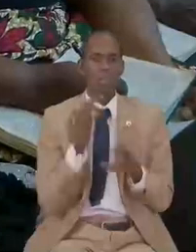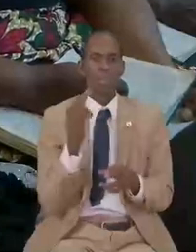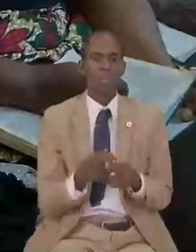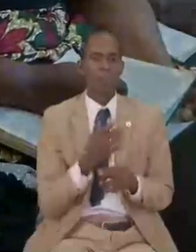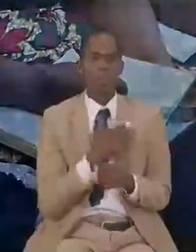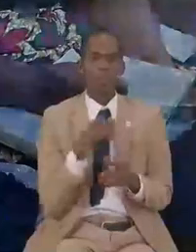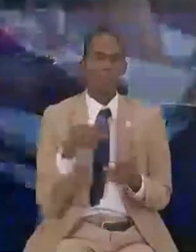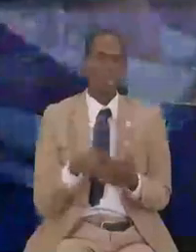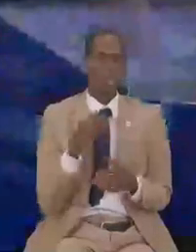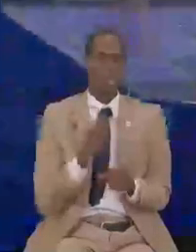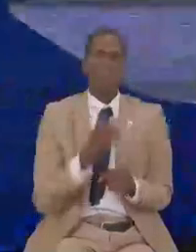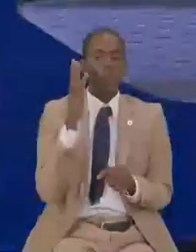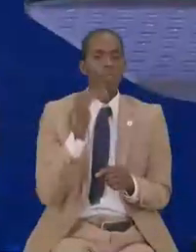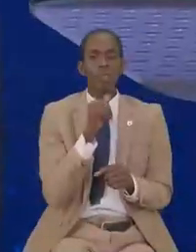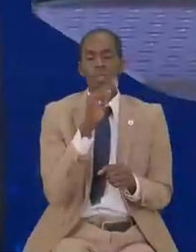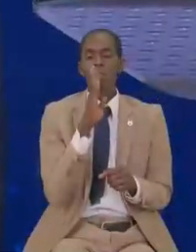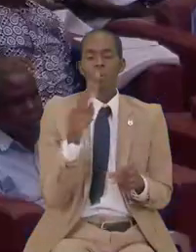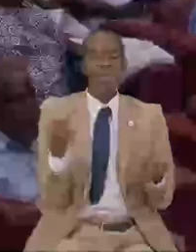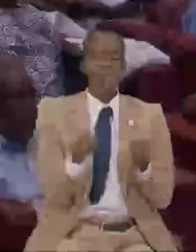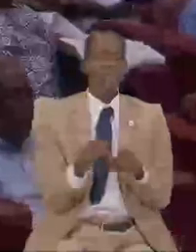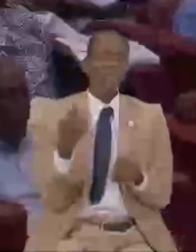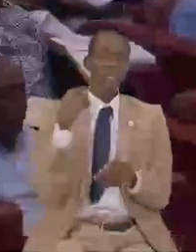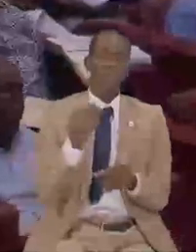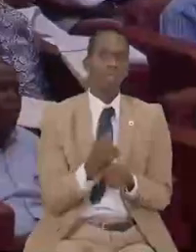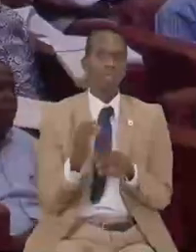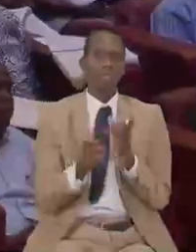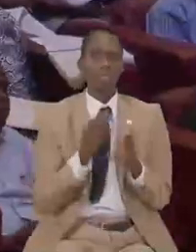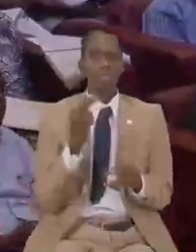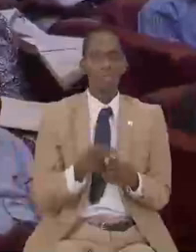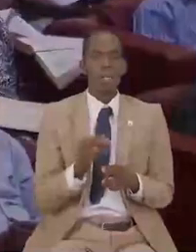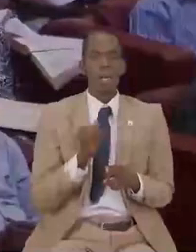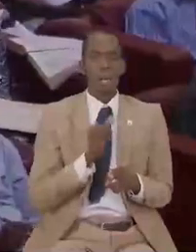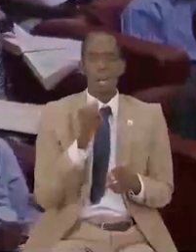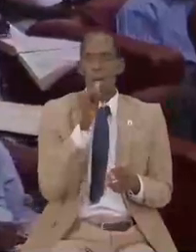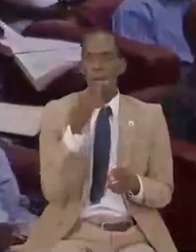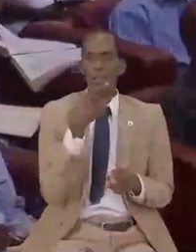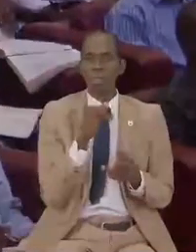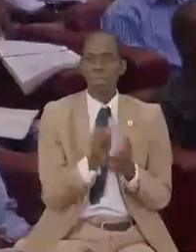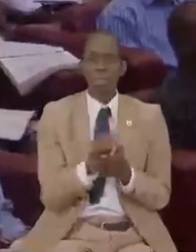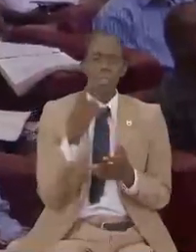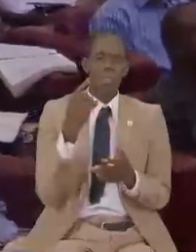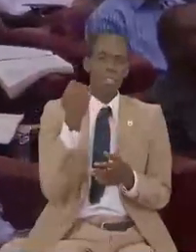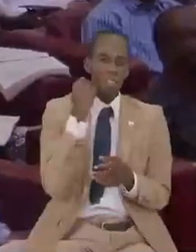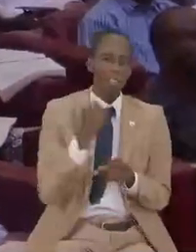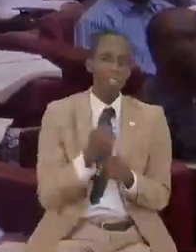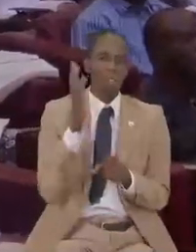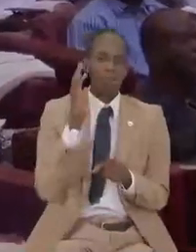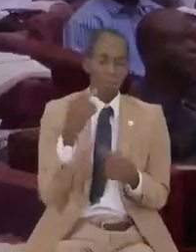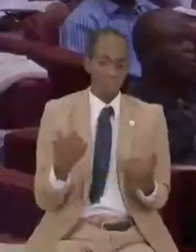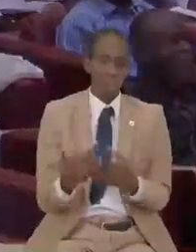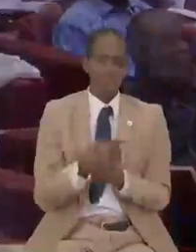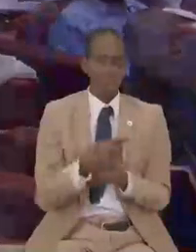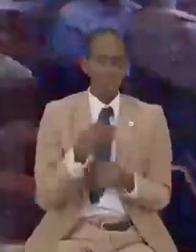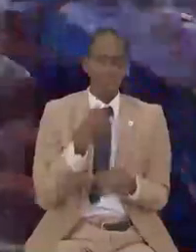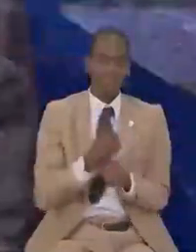année ne sera pas comme l'année écoulée. Je dis qu'aujourd'hui ne sera pas comme 3 jours passés. Quelque